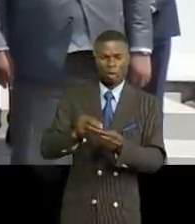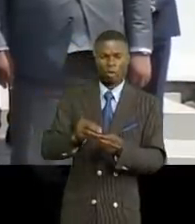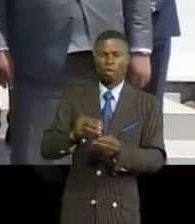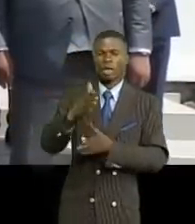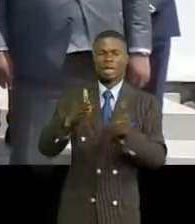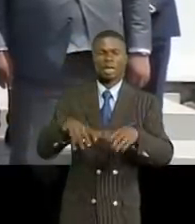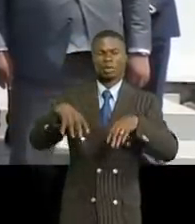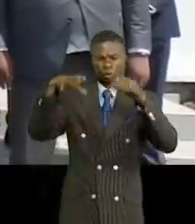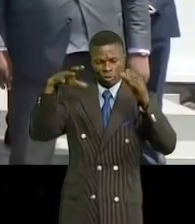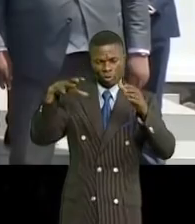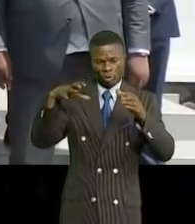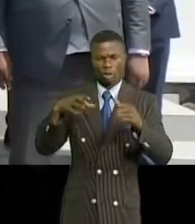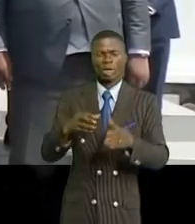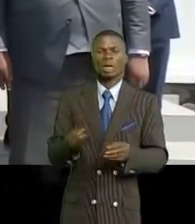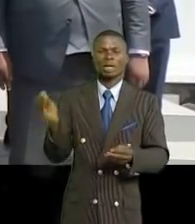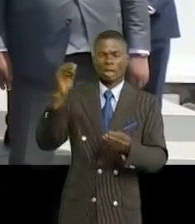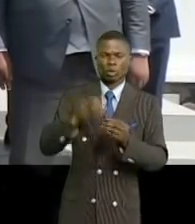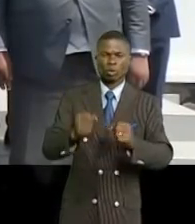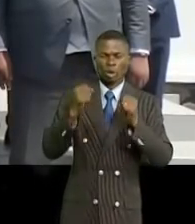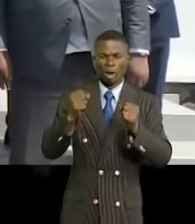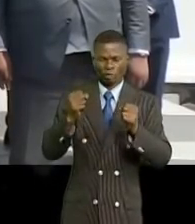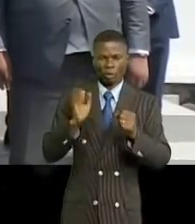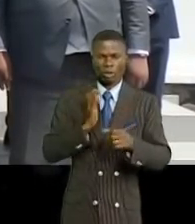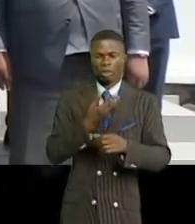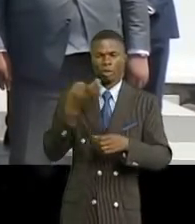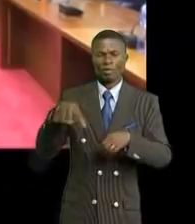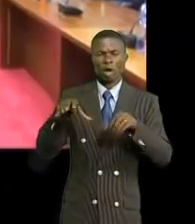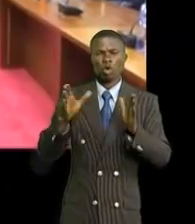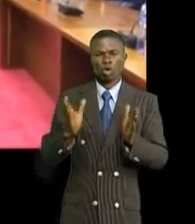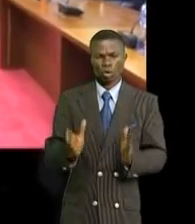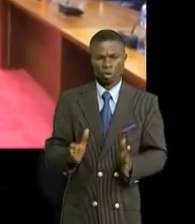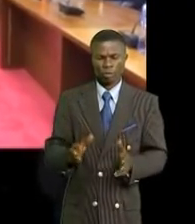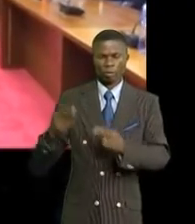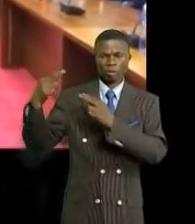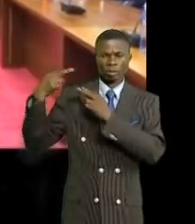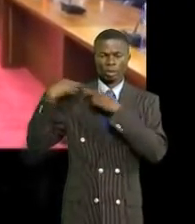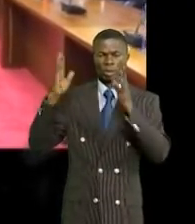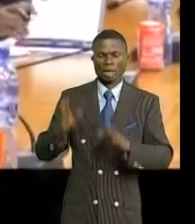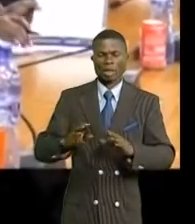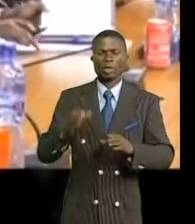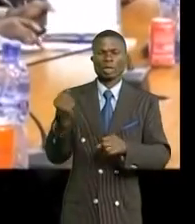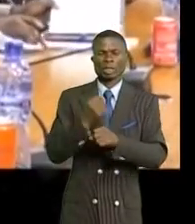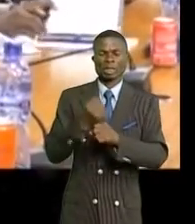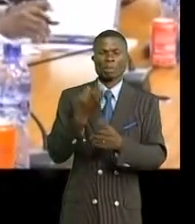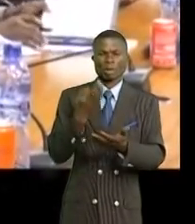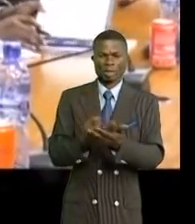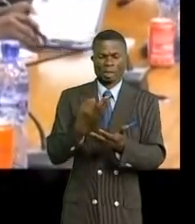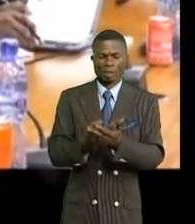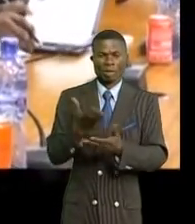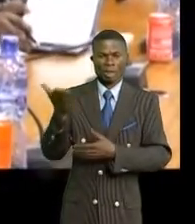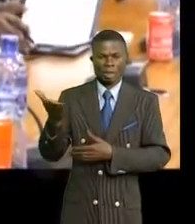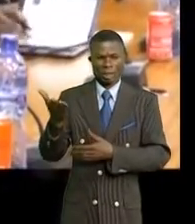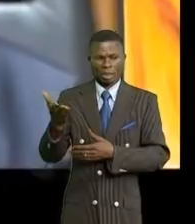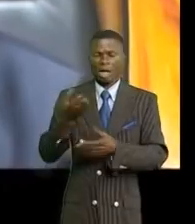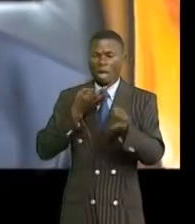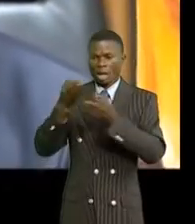ce qui conforte la solidité de notre monnaie les responsables des régies financières ont été de leur côté rappelé à